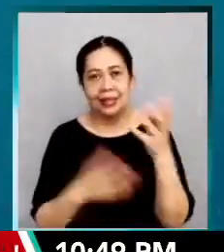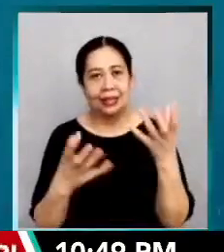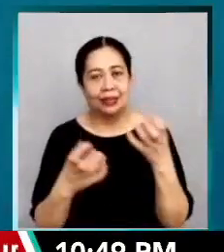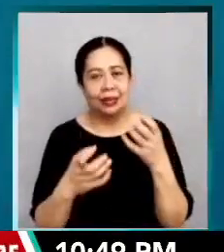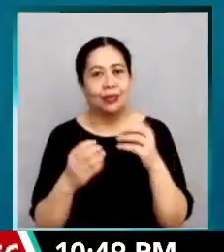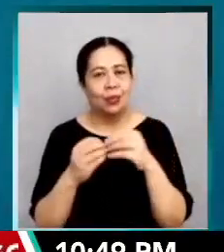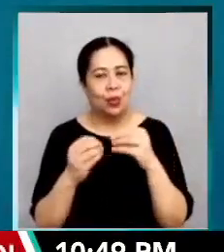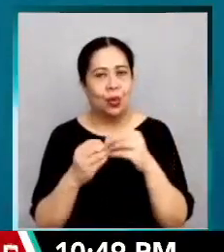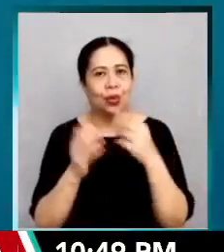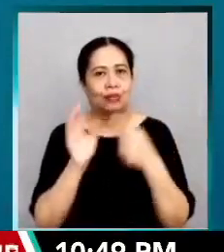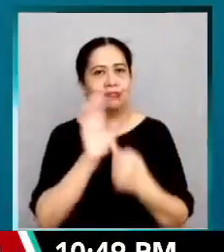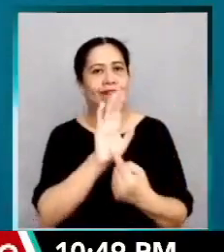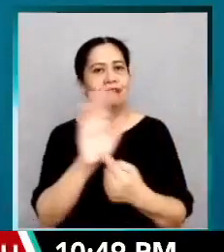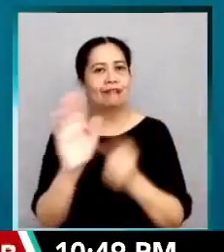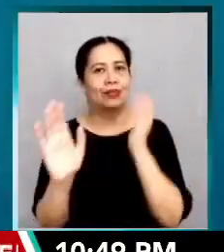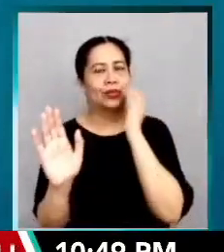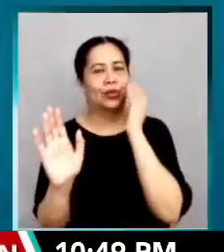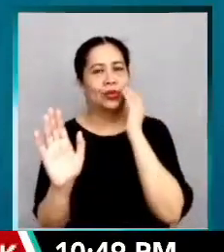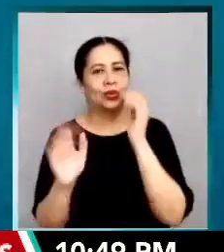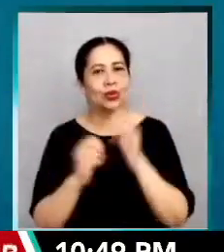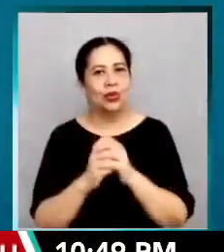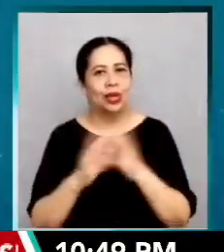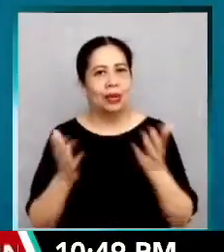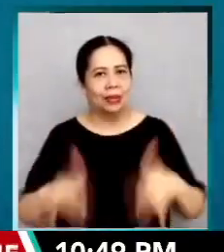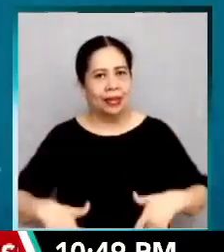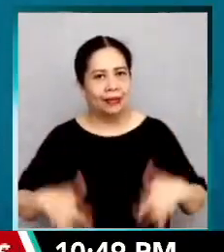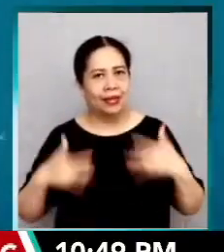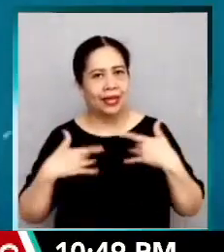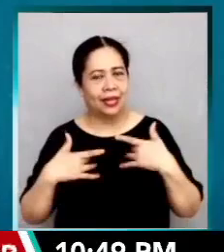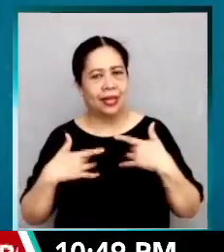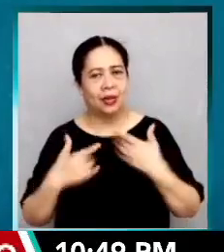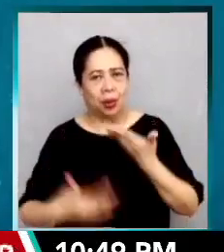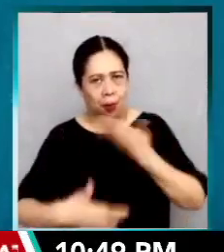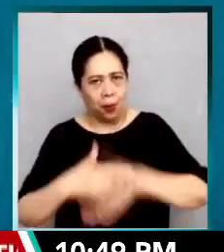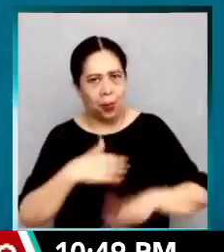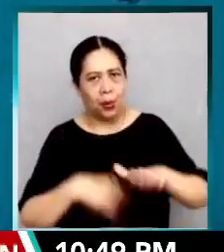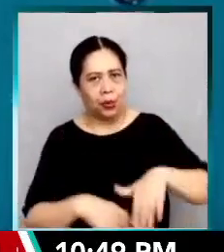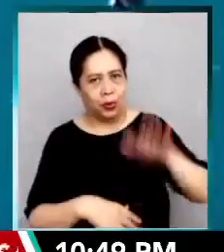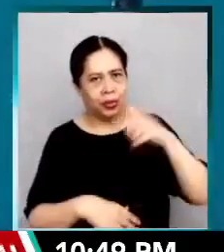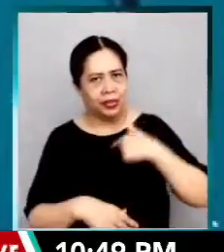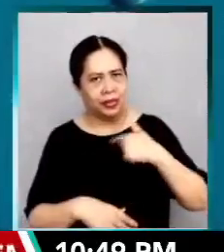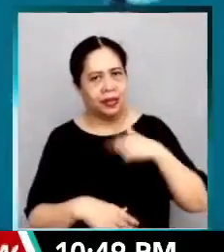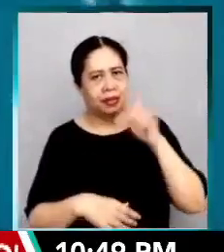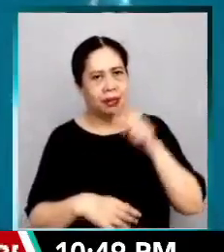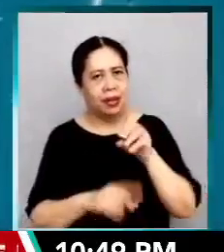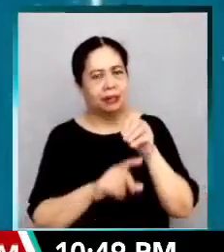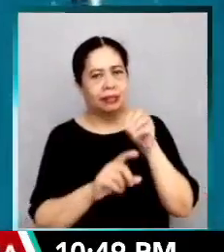pa kasi I'm living here, I was born and raised here. So kailangan kong ma-explore yung Bohol